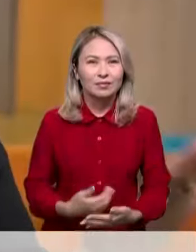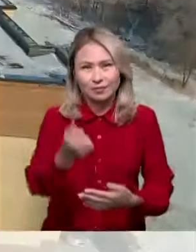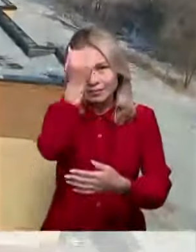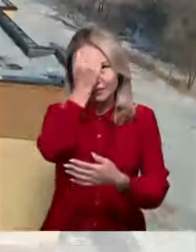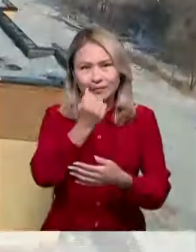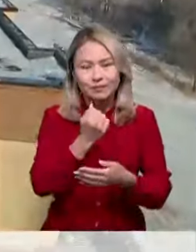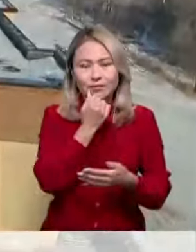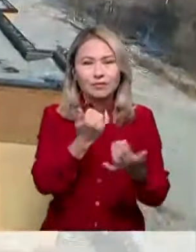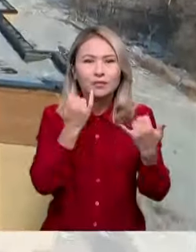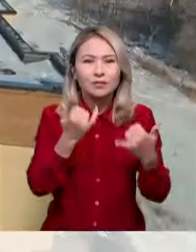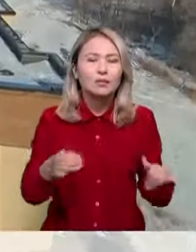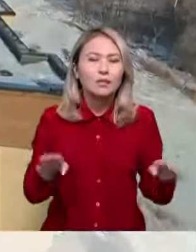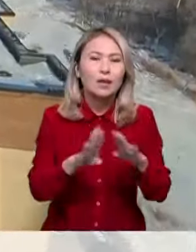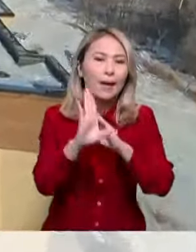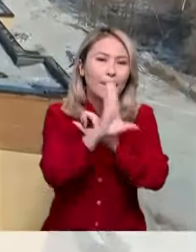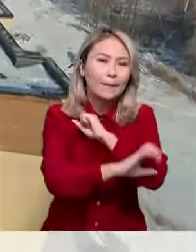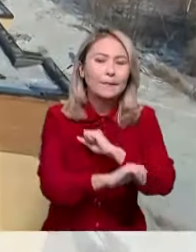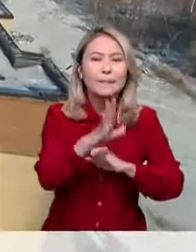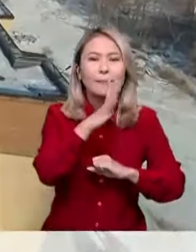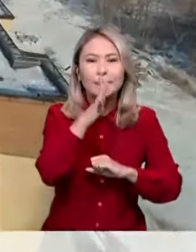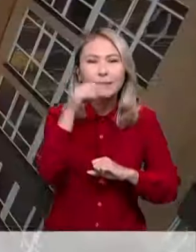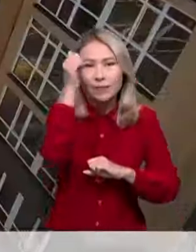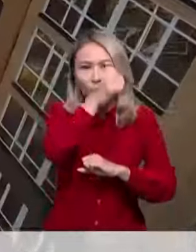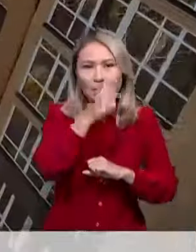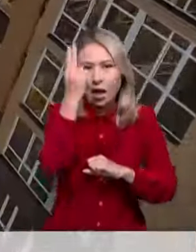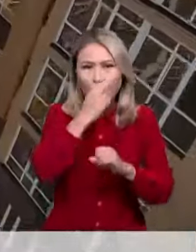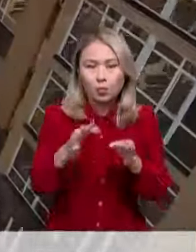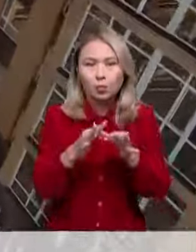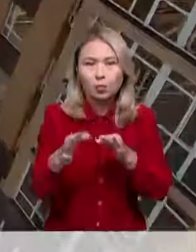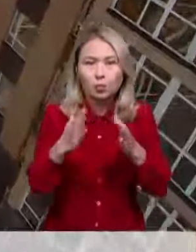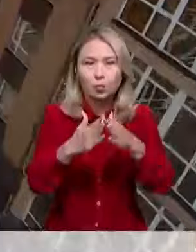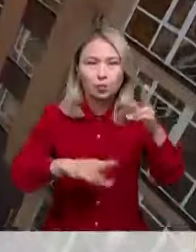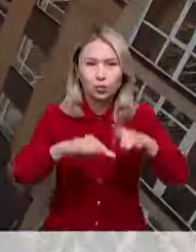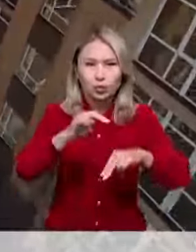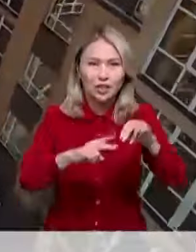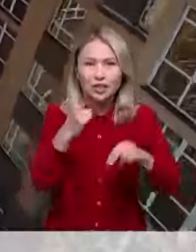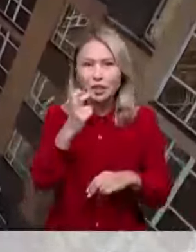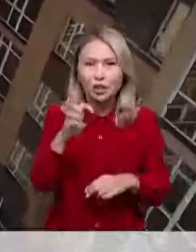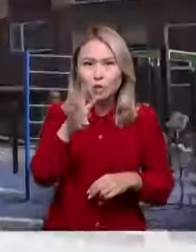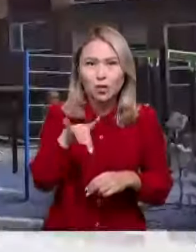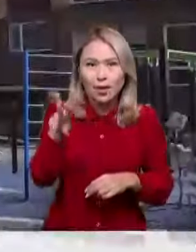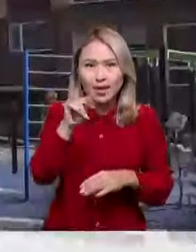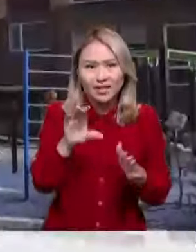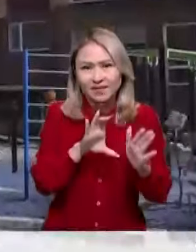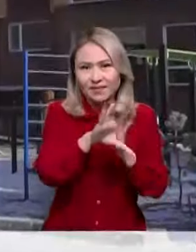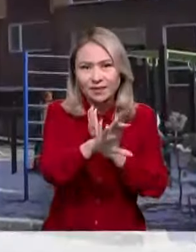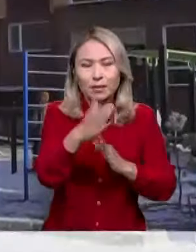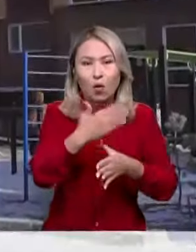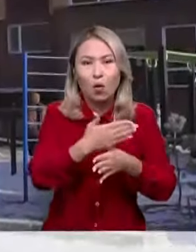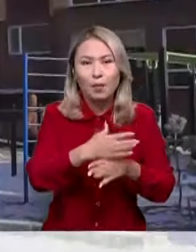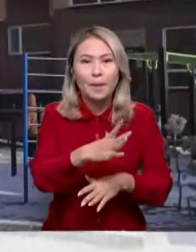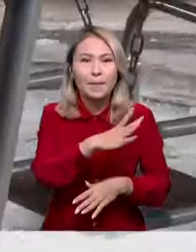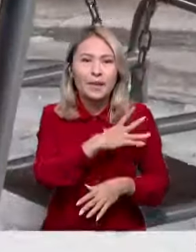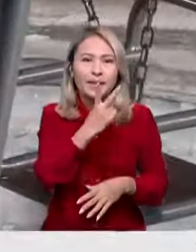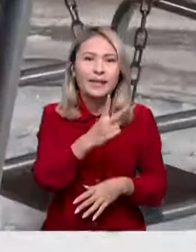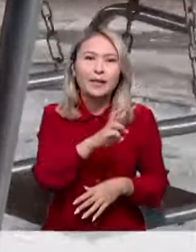Рахмет. Айта кету керек, соңғы жылдары Ақмола облысында тұрғын үй құрылысына 200 миллиард теңгеден астам инвестиция тартылды. Нәтижесінде